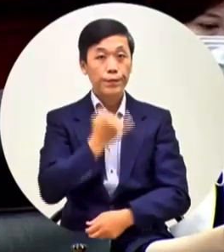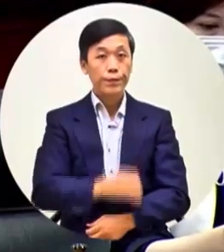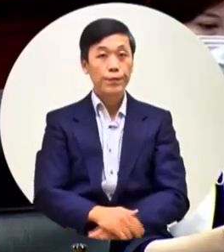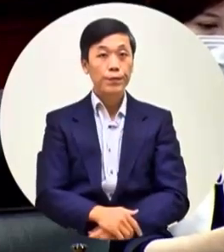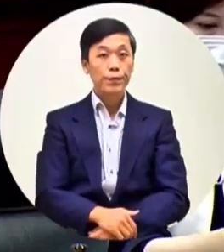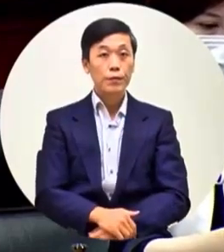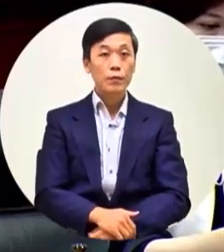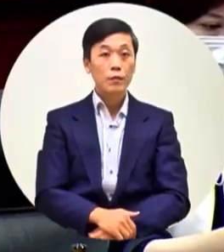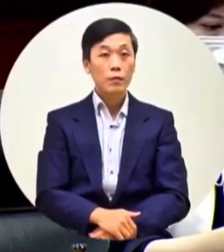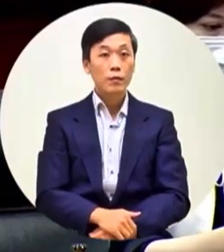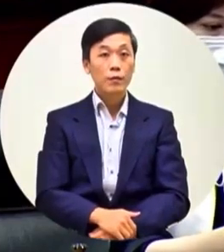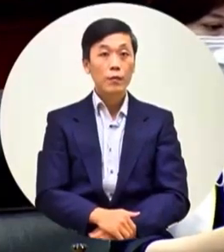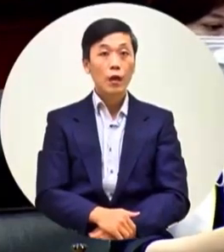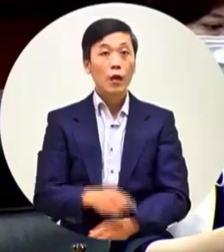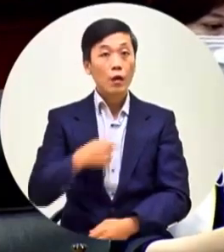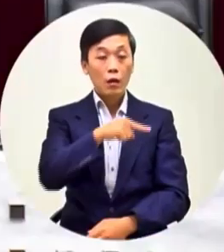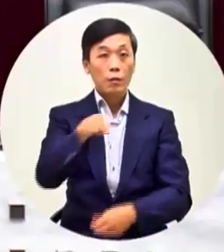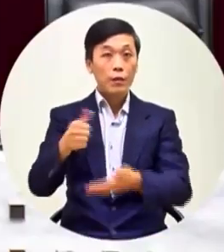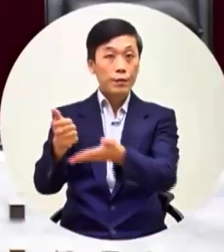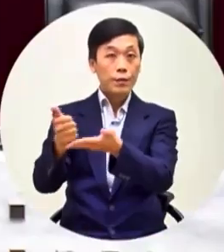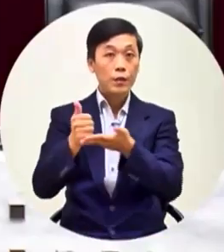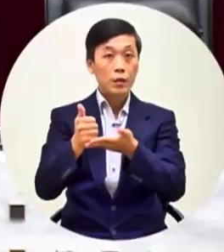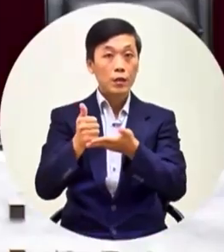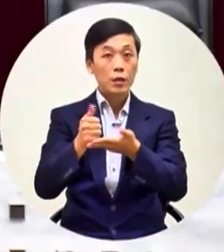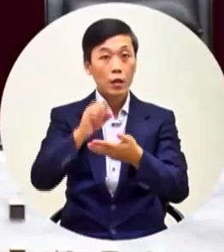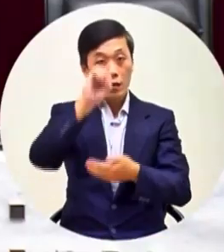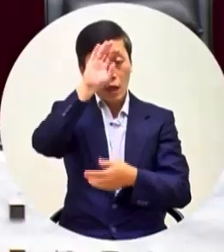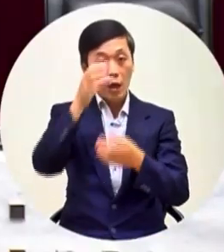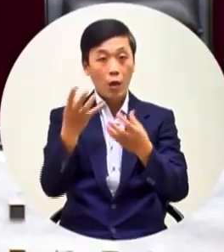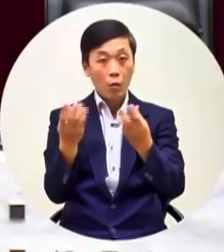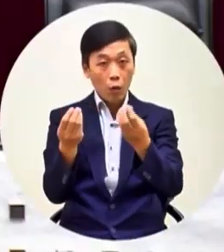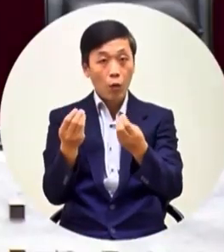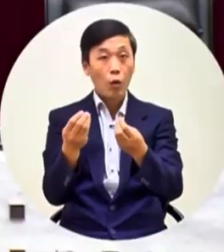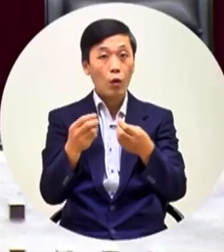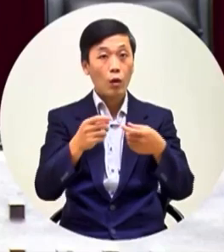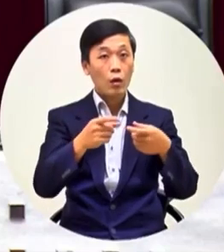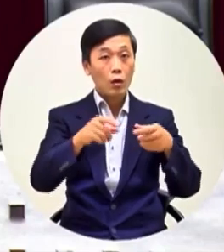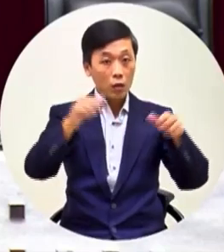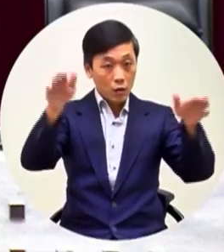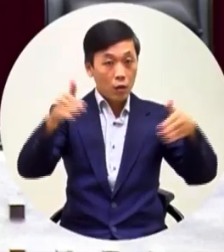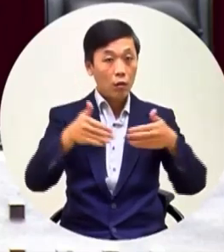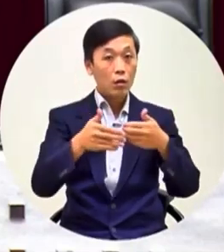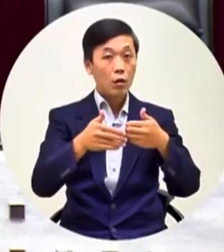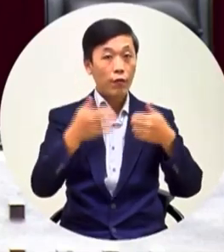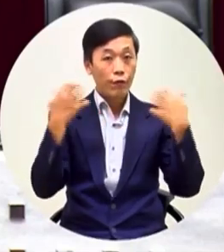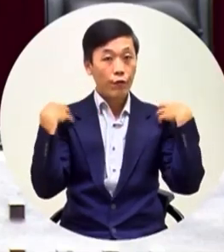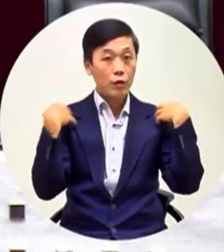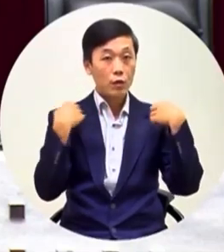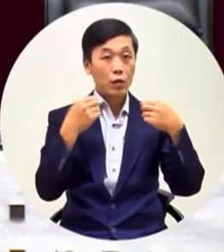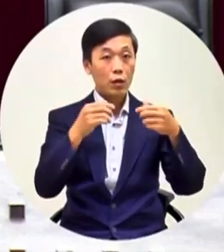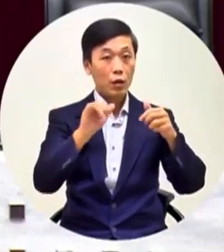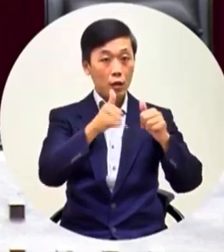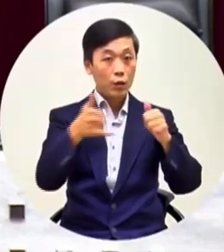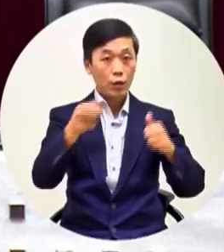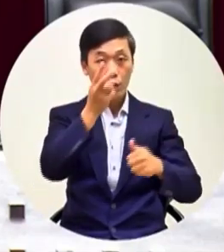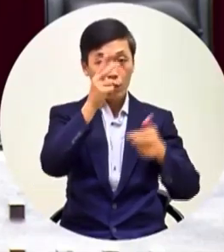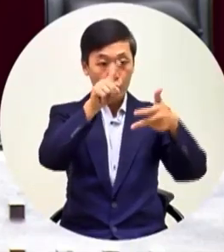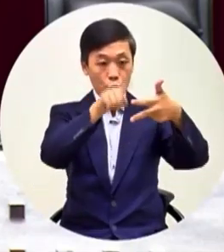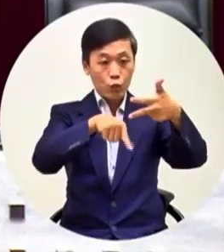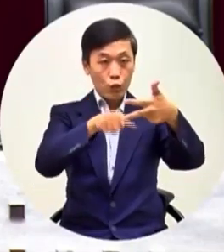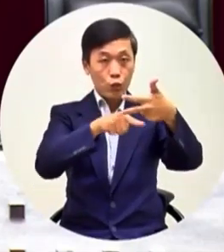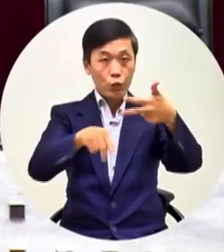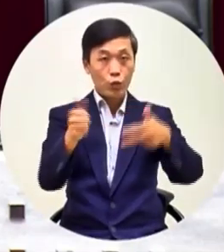那个，我们请无党联盟的召集人朱信强议员请发言。